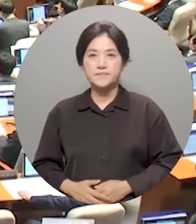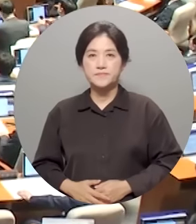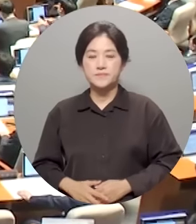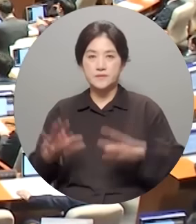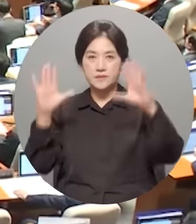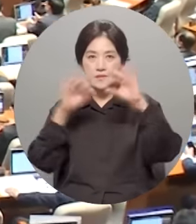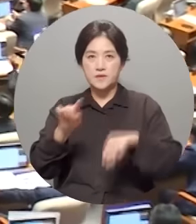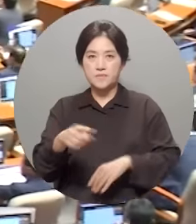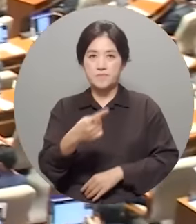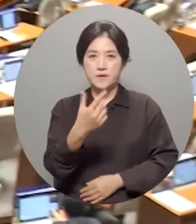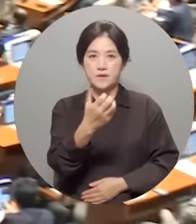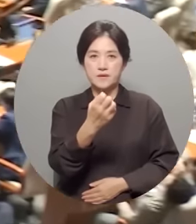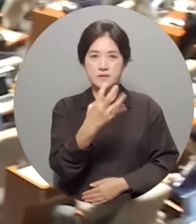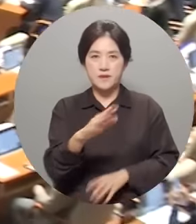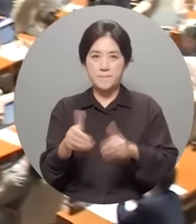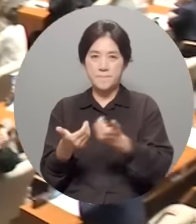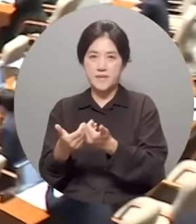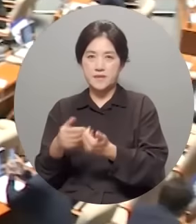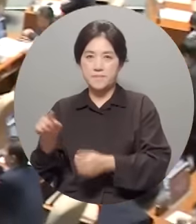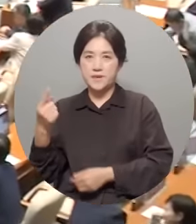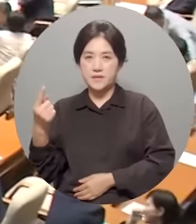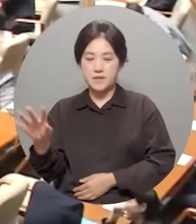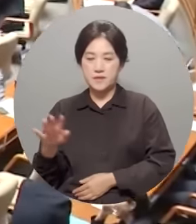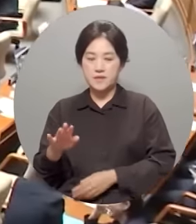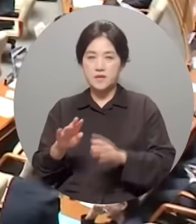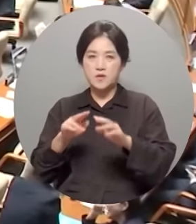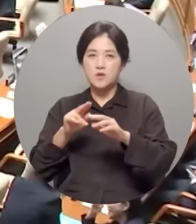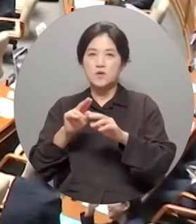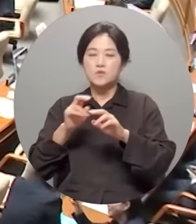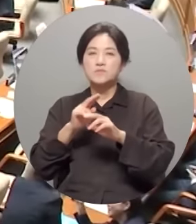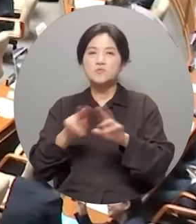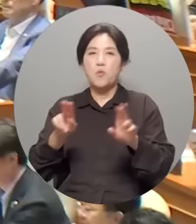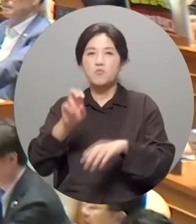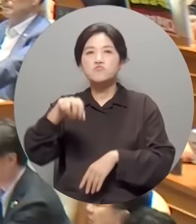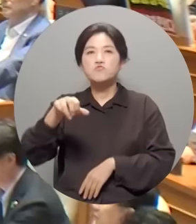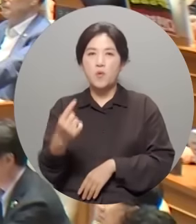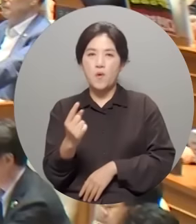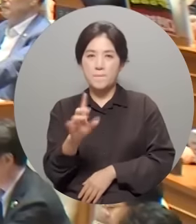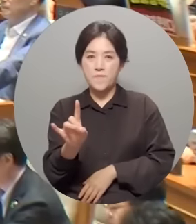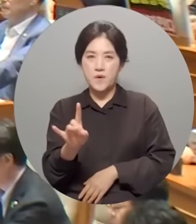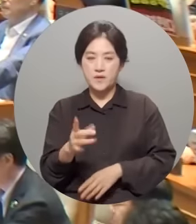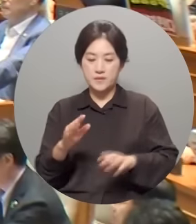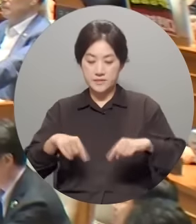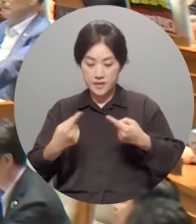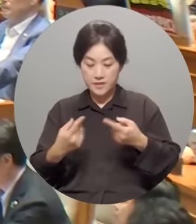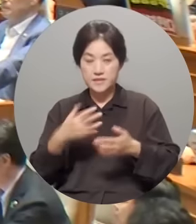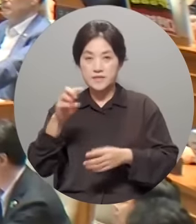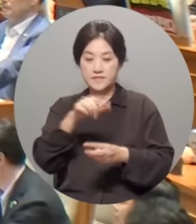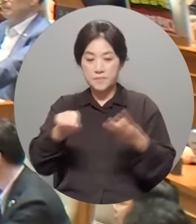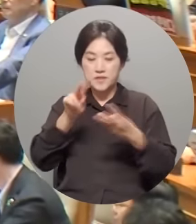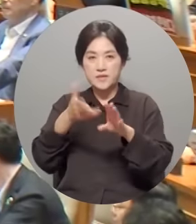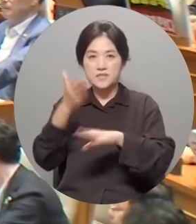찬성 194명에 반대 104명, 무효 1명. 재석 의원 3분의 2 이상이 찬성해야 하는 재의결 기준에는